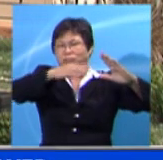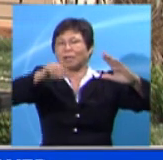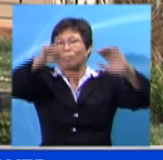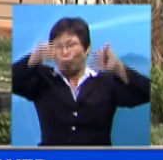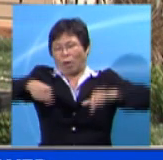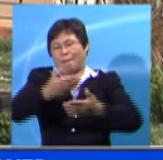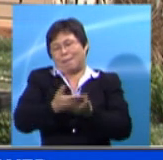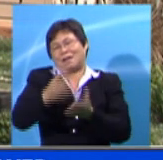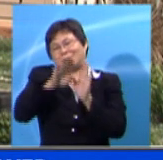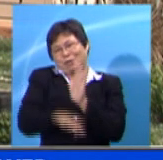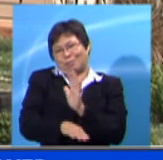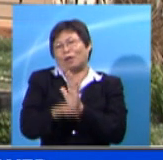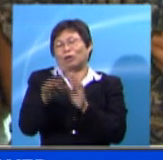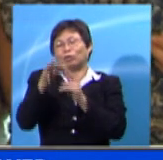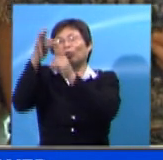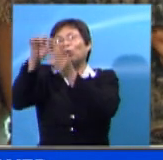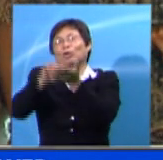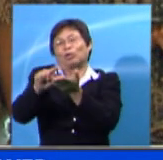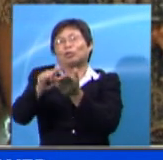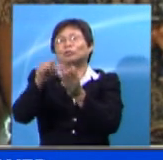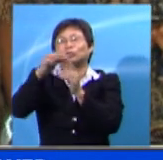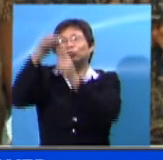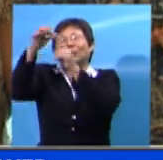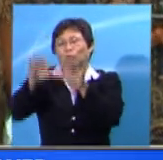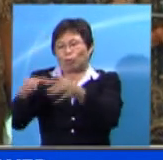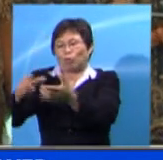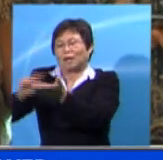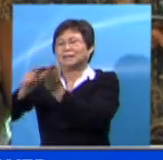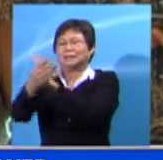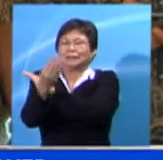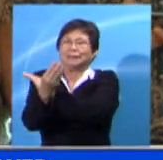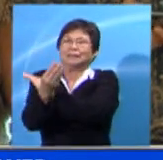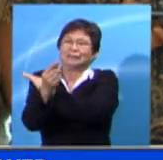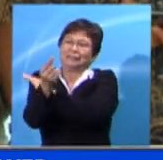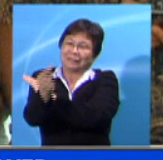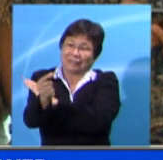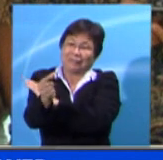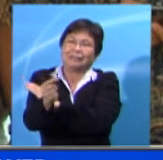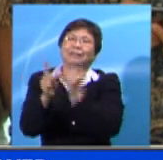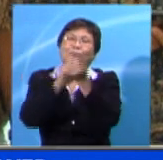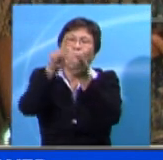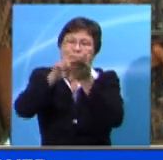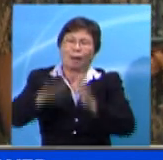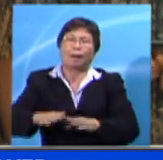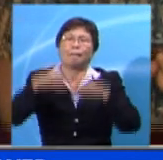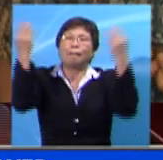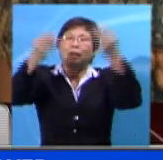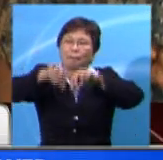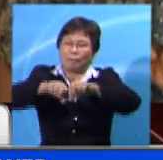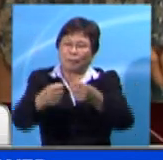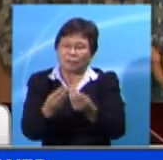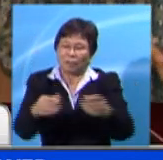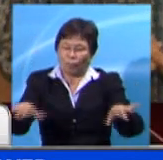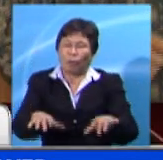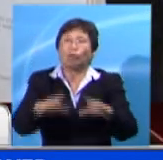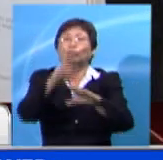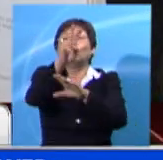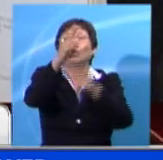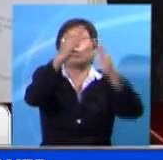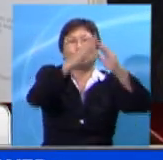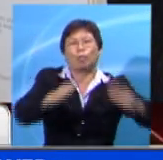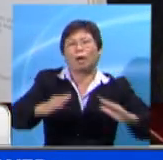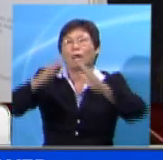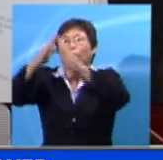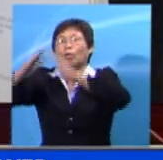yangah bagi golongan berpendapatan rendah beliau ditemui media selepas Majlis pecah tanah bagi pembinaan dua buah rumah